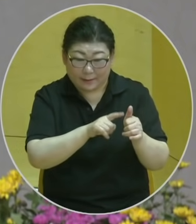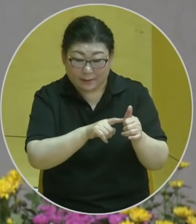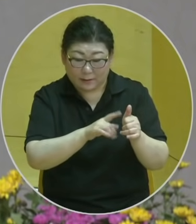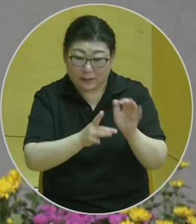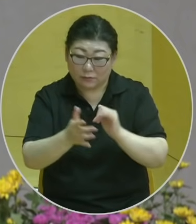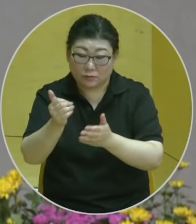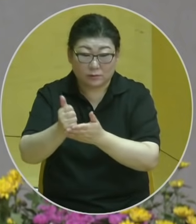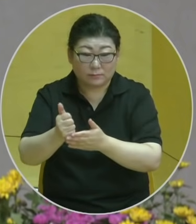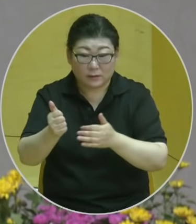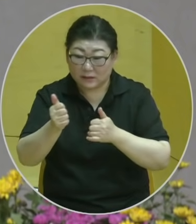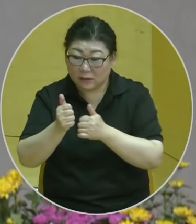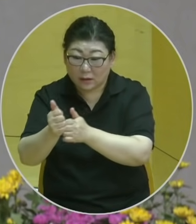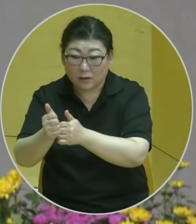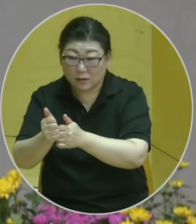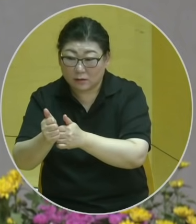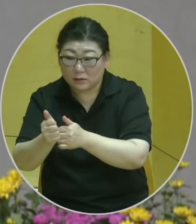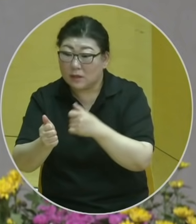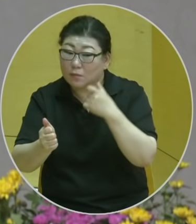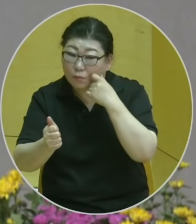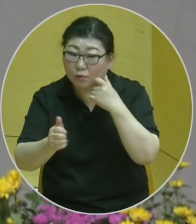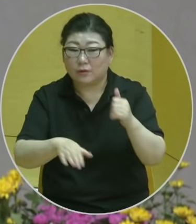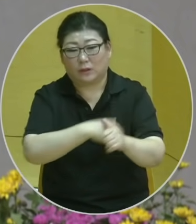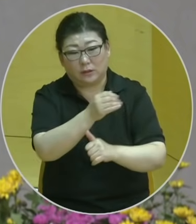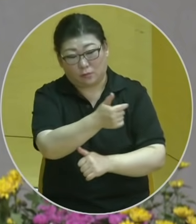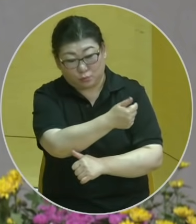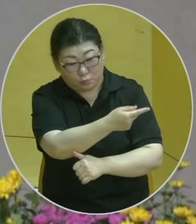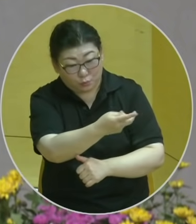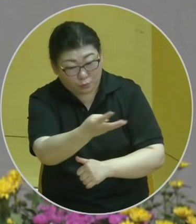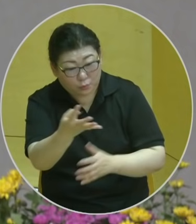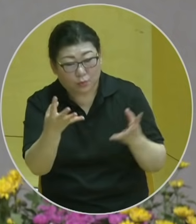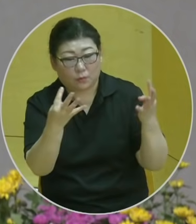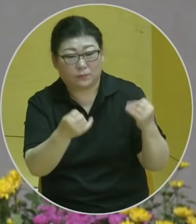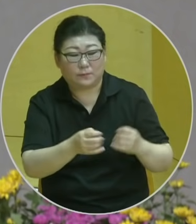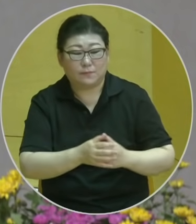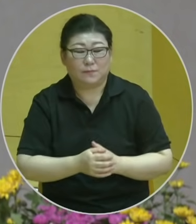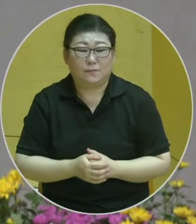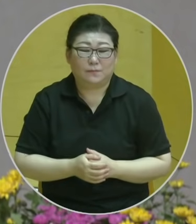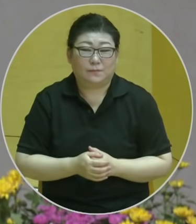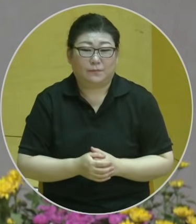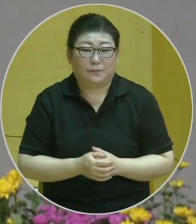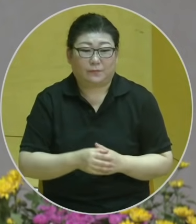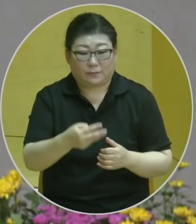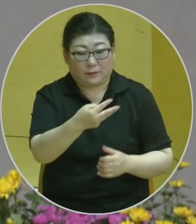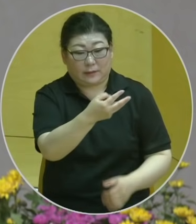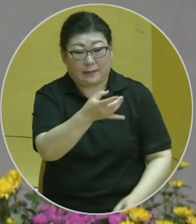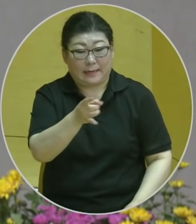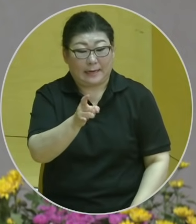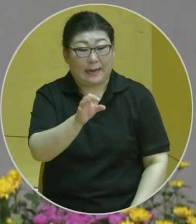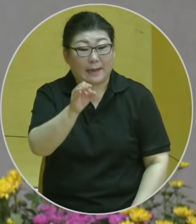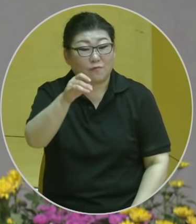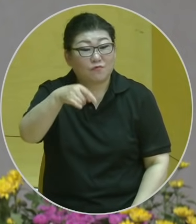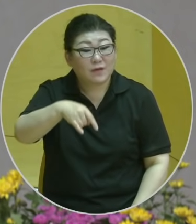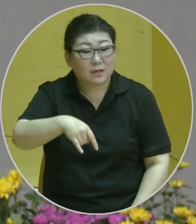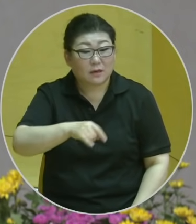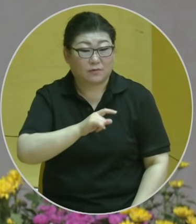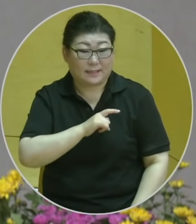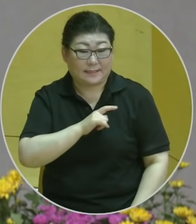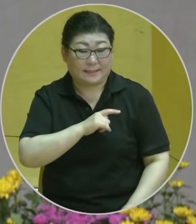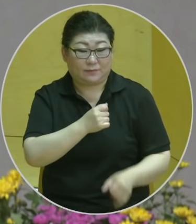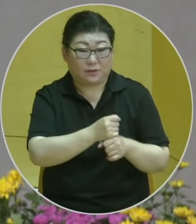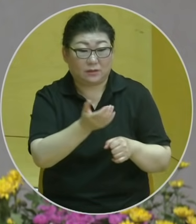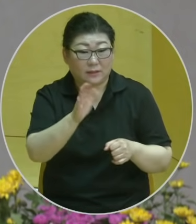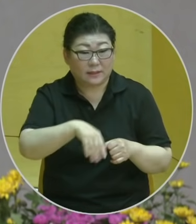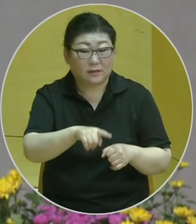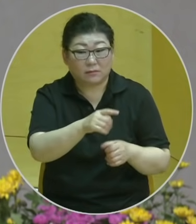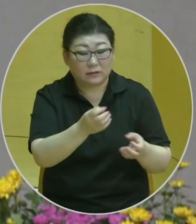따라갈 수 없는 상황들이 그에게 너무 많았습니다. 그가 레위라고 이름을 그렇게 지었는데 레위는